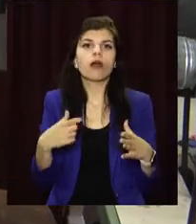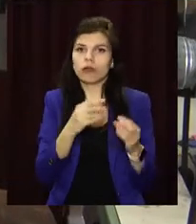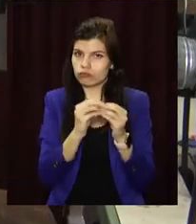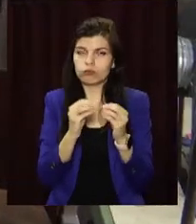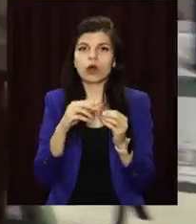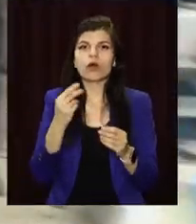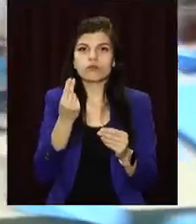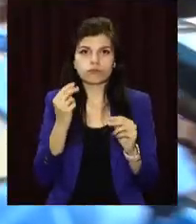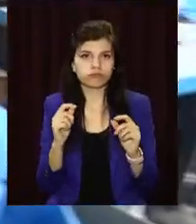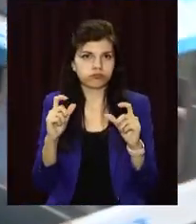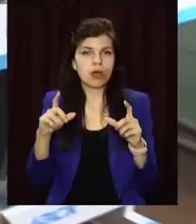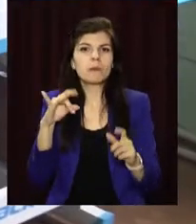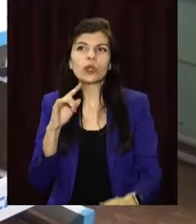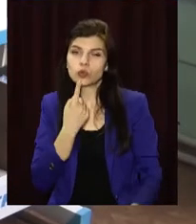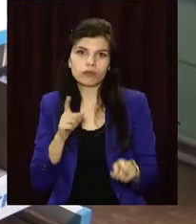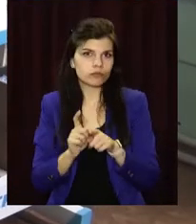збільшувалися попри труднощі.